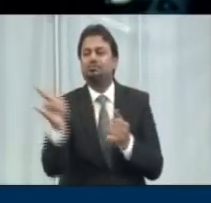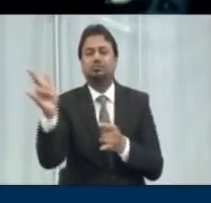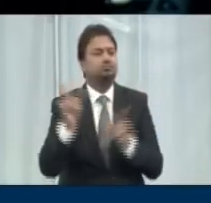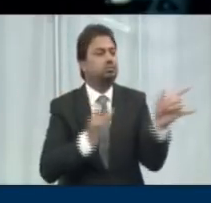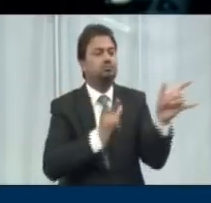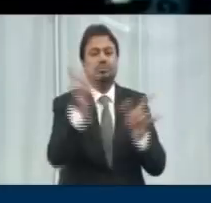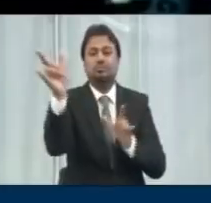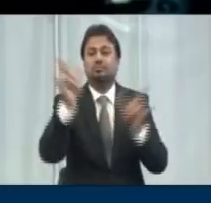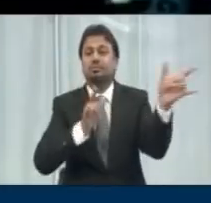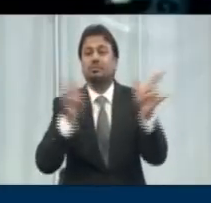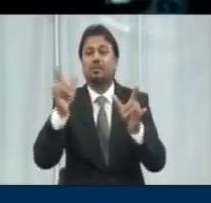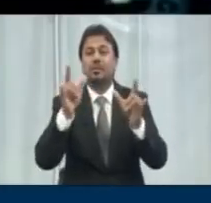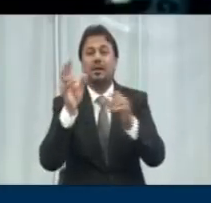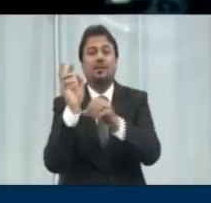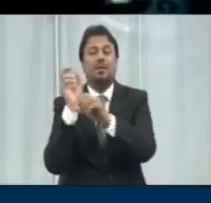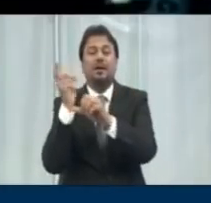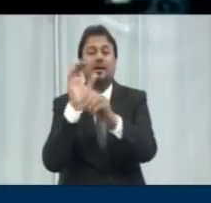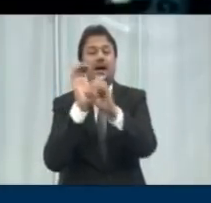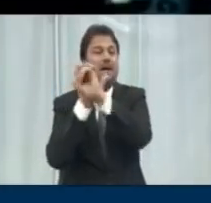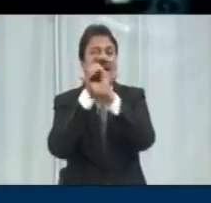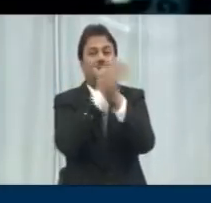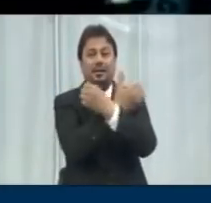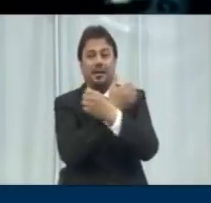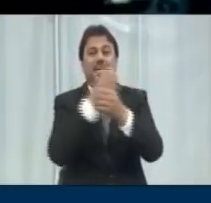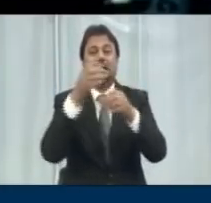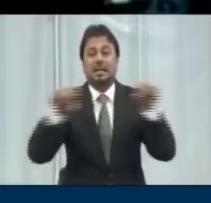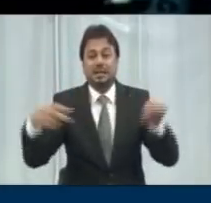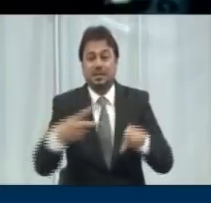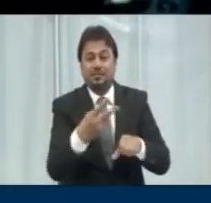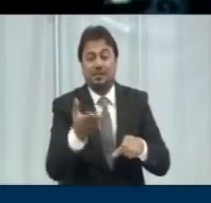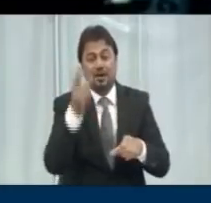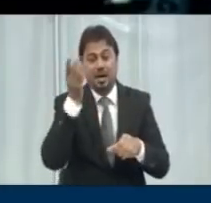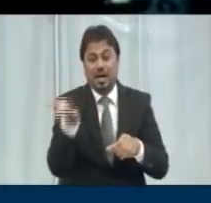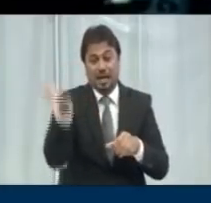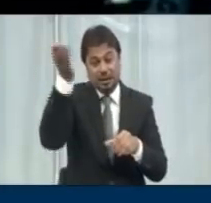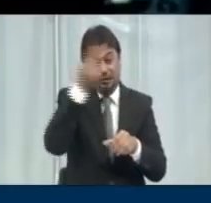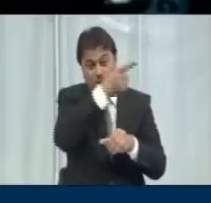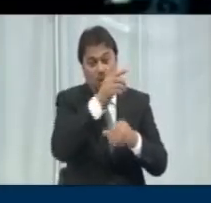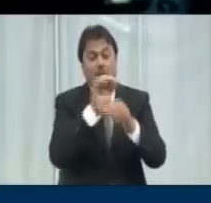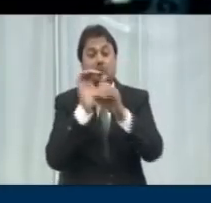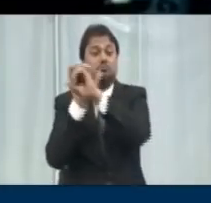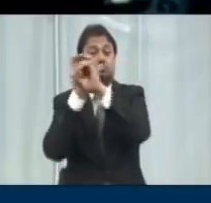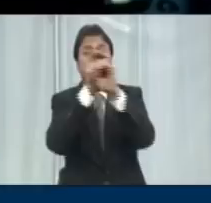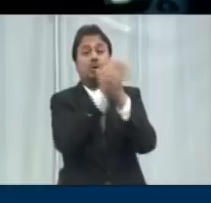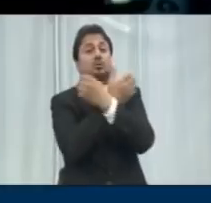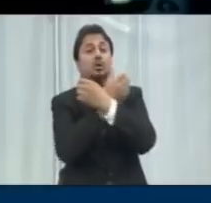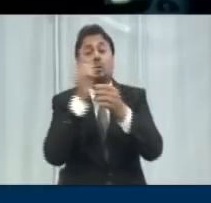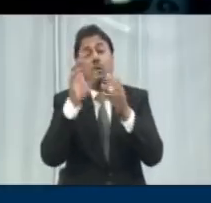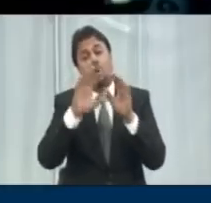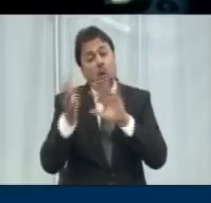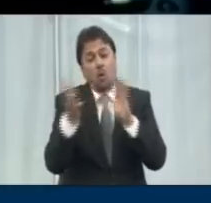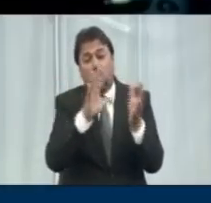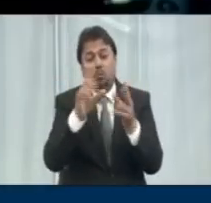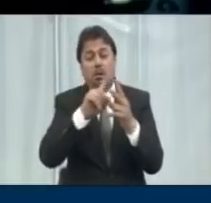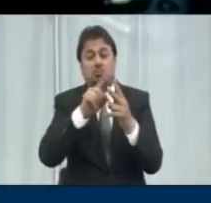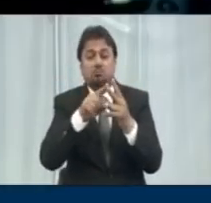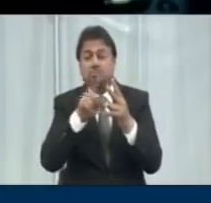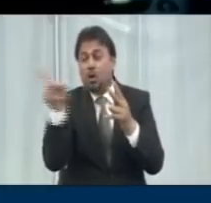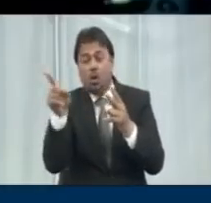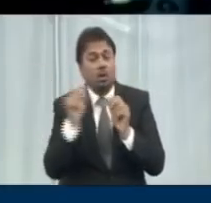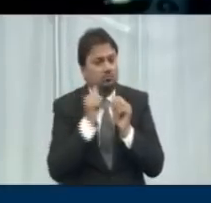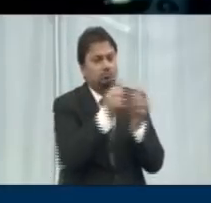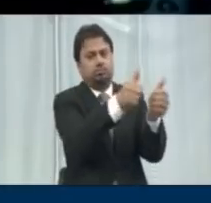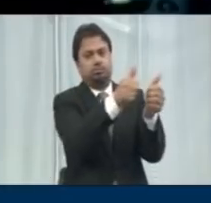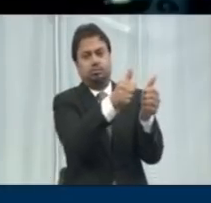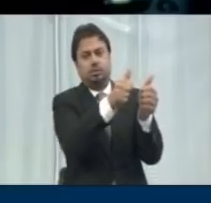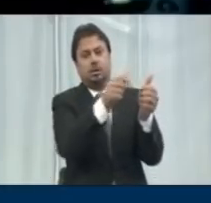الأماكن الأثرية الموجودة أيضا في النجف الأشرف، هنالك أيضا أماكن أثرية ربما أقول ربما تزار من قبل الوفد البابوي